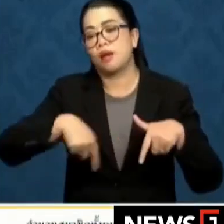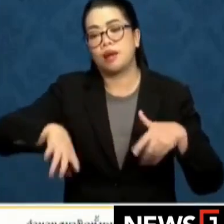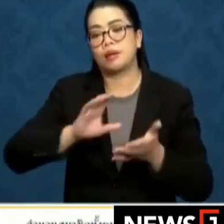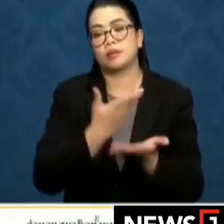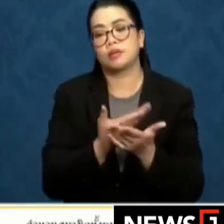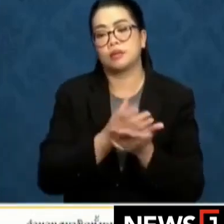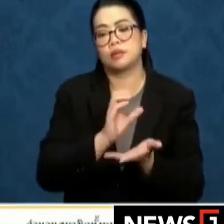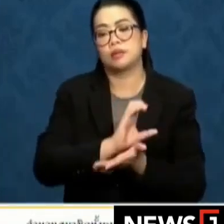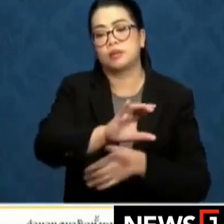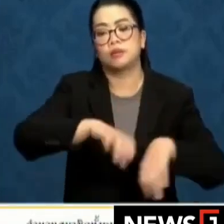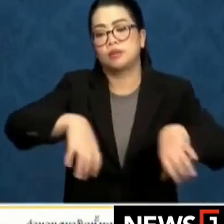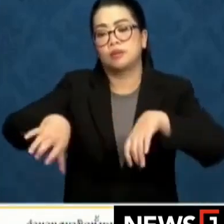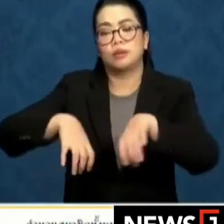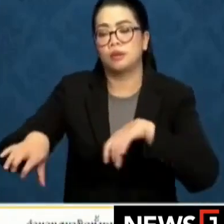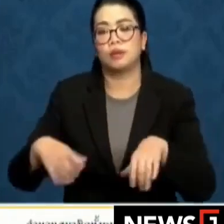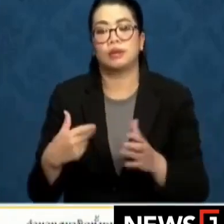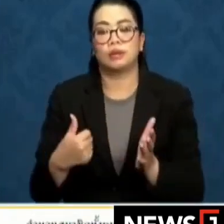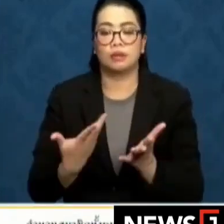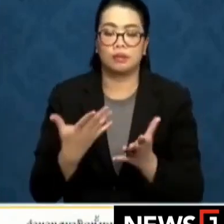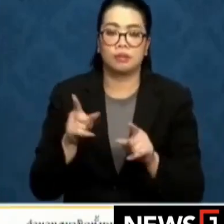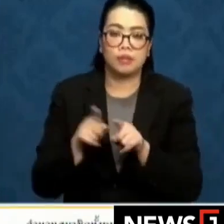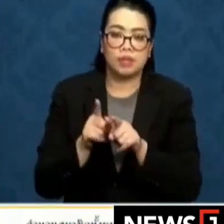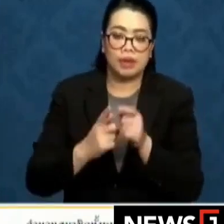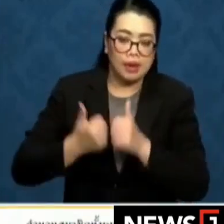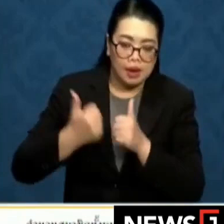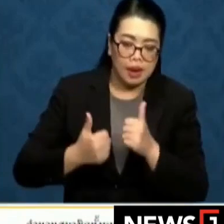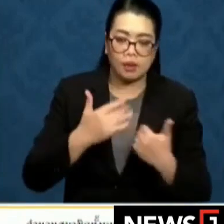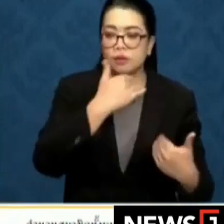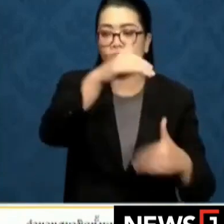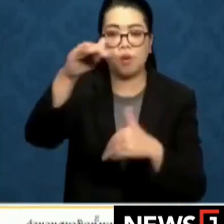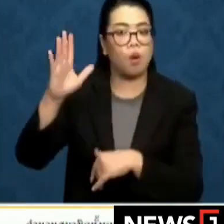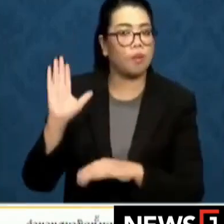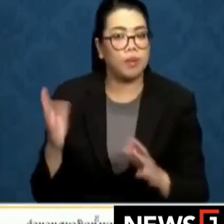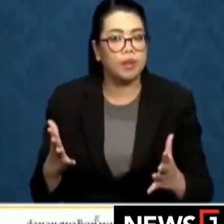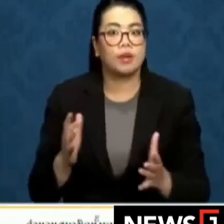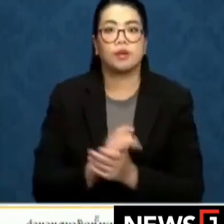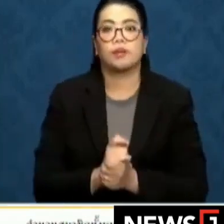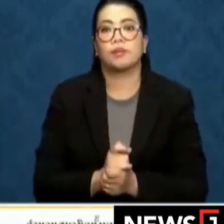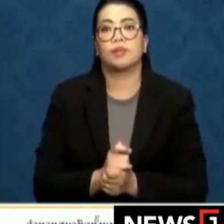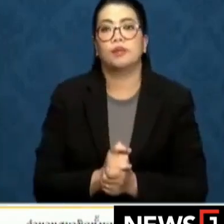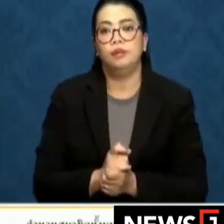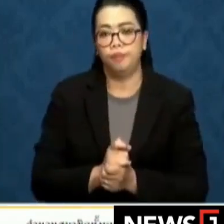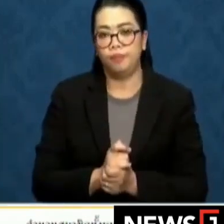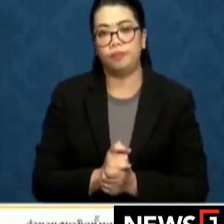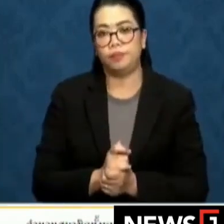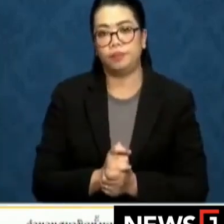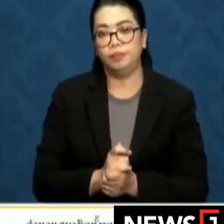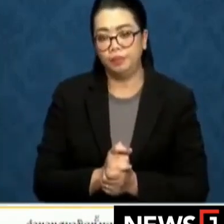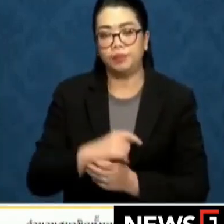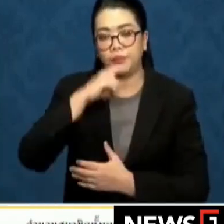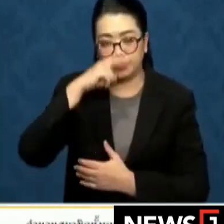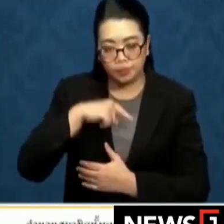หดตัวลงเป็นปัญหาที่สะสมมายาวนานหนี้ภาคครัวเรือนสูงกว่า 90%ส่วนใหญ่เป็นหนี้จากที่อยู่